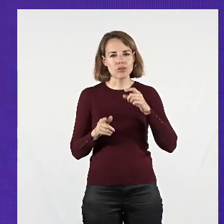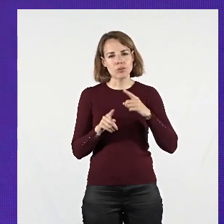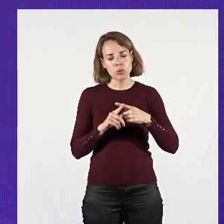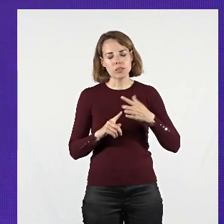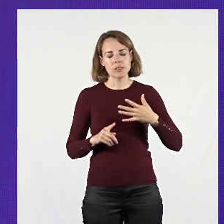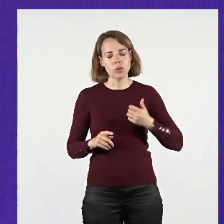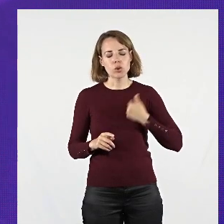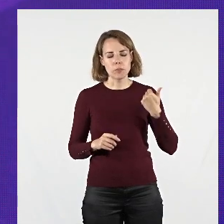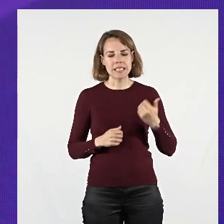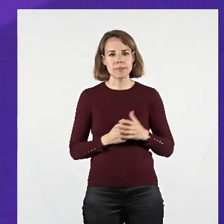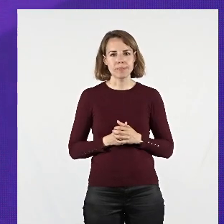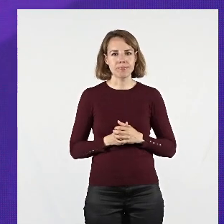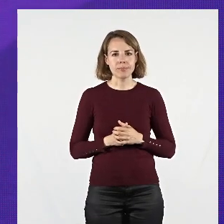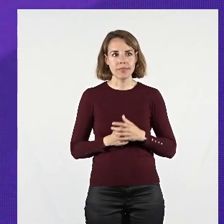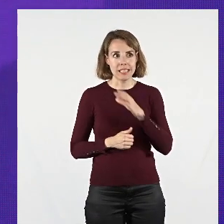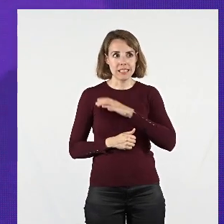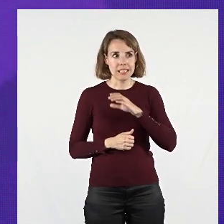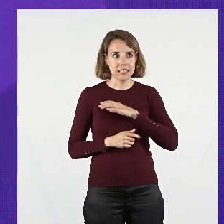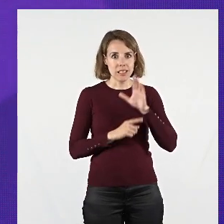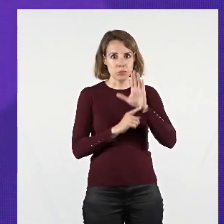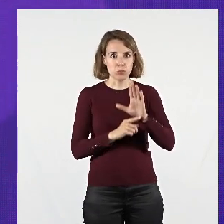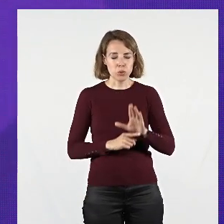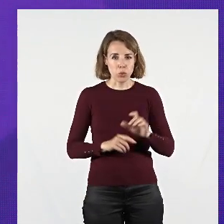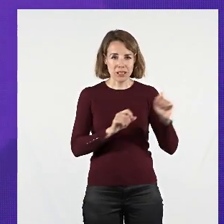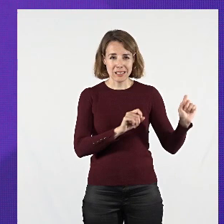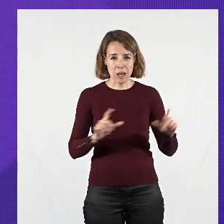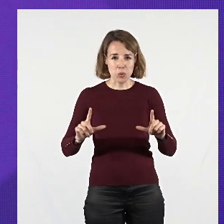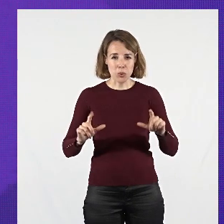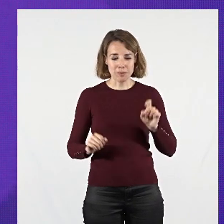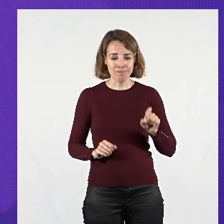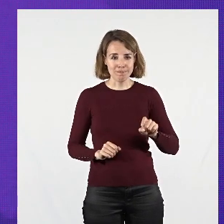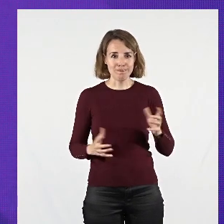quelques diapos qui ne parviennent pas pour l'instant, je les espère.